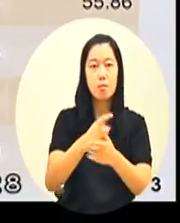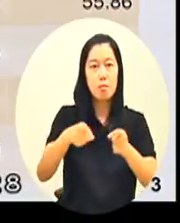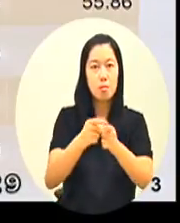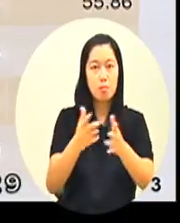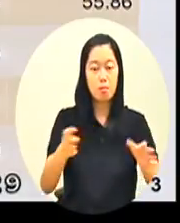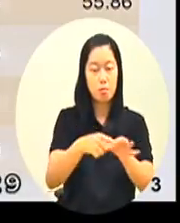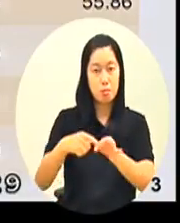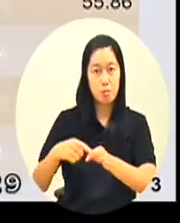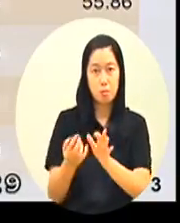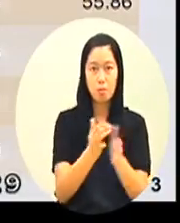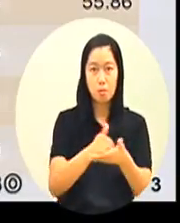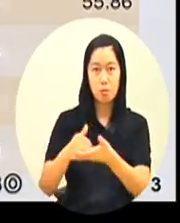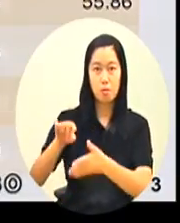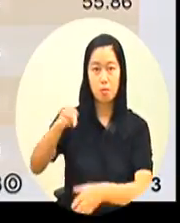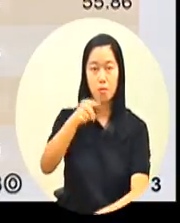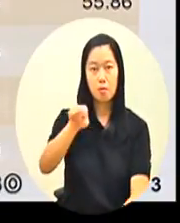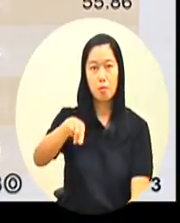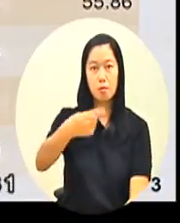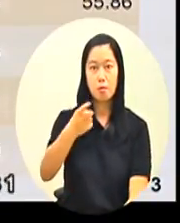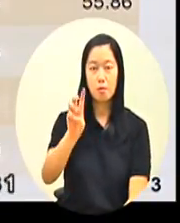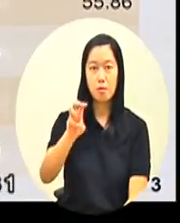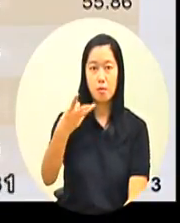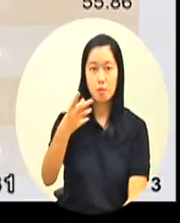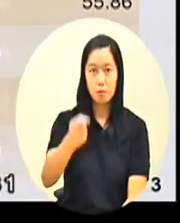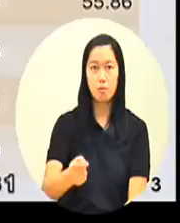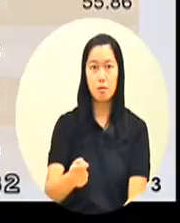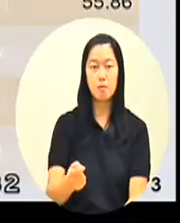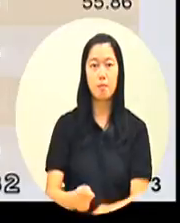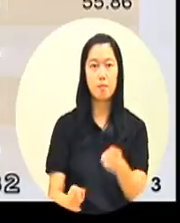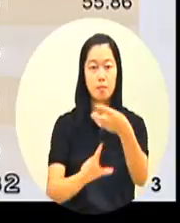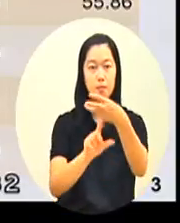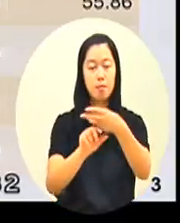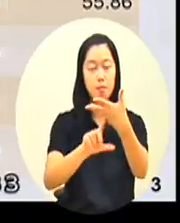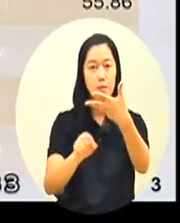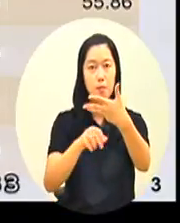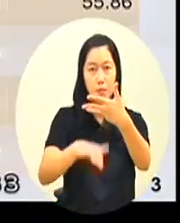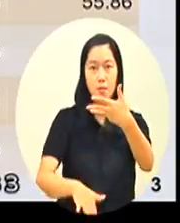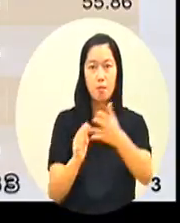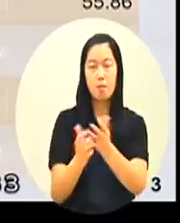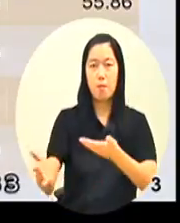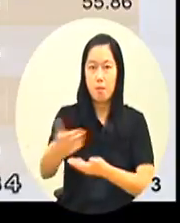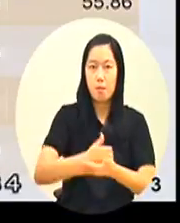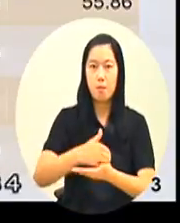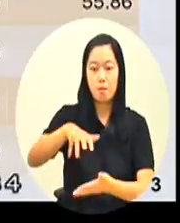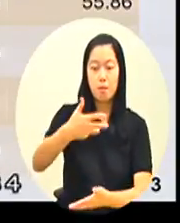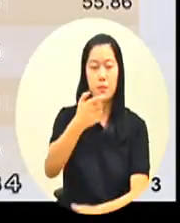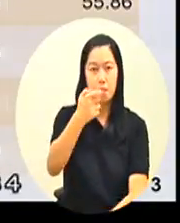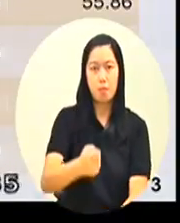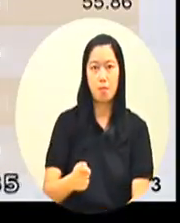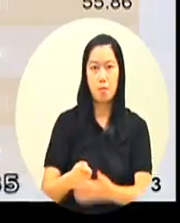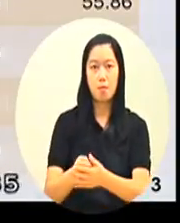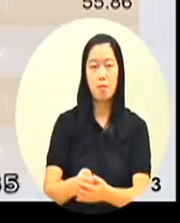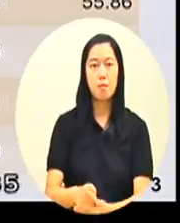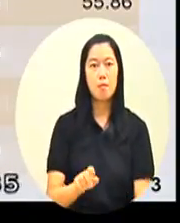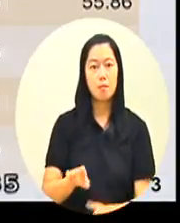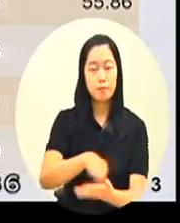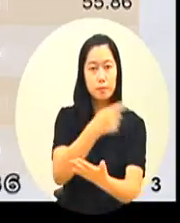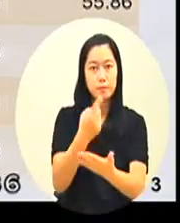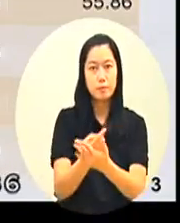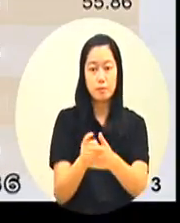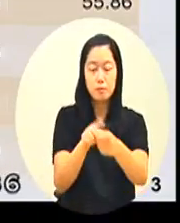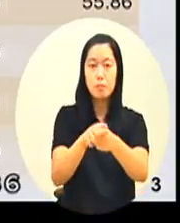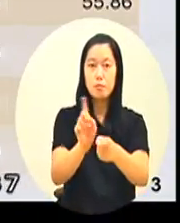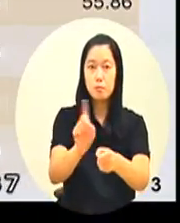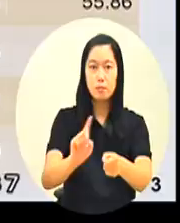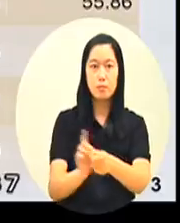是1130亿，到八月底为止收了将近800亿，799.59亿，整个达成率